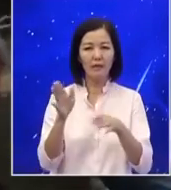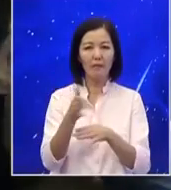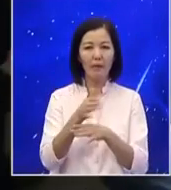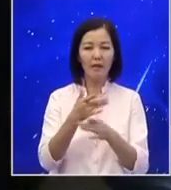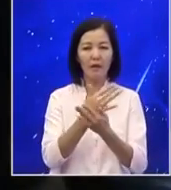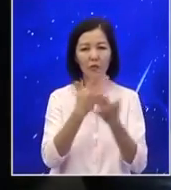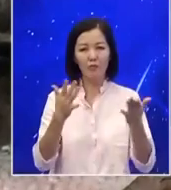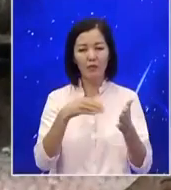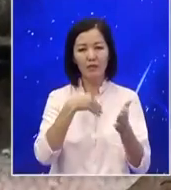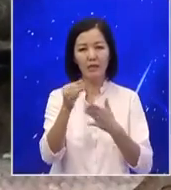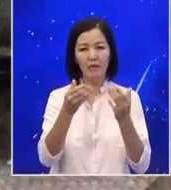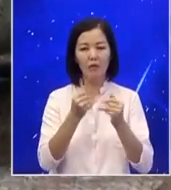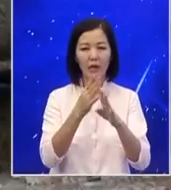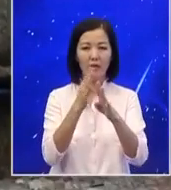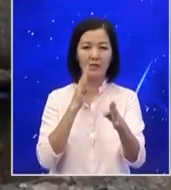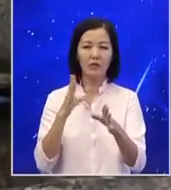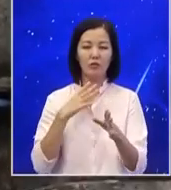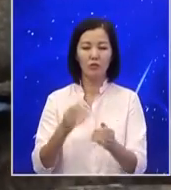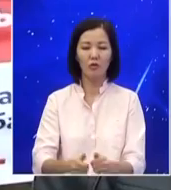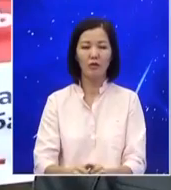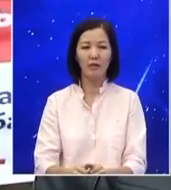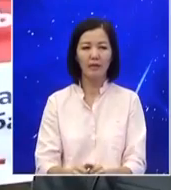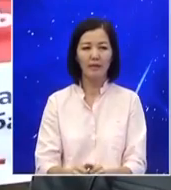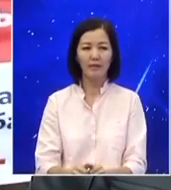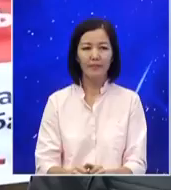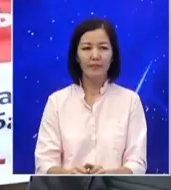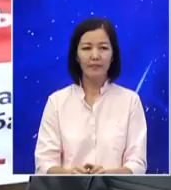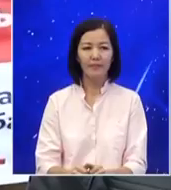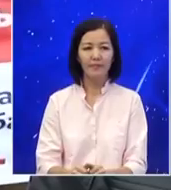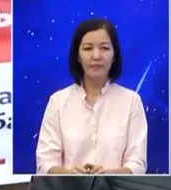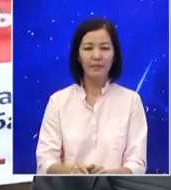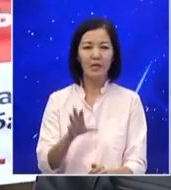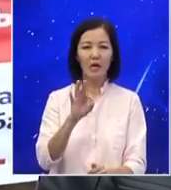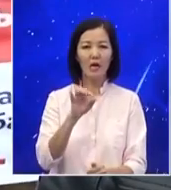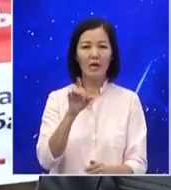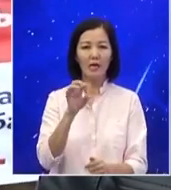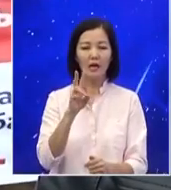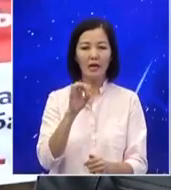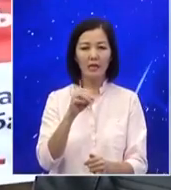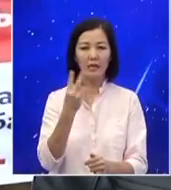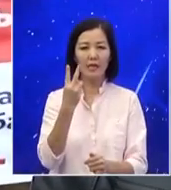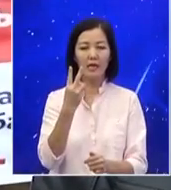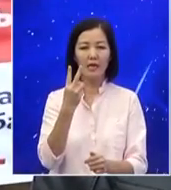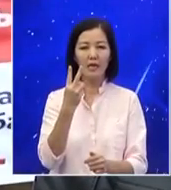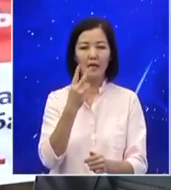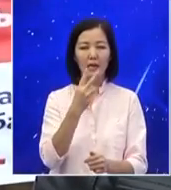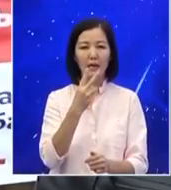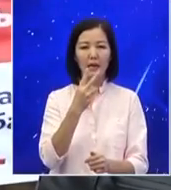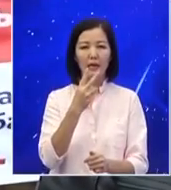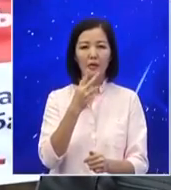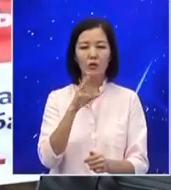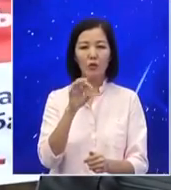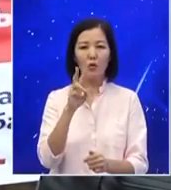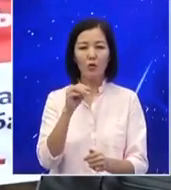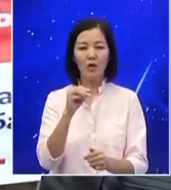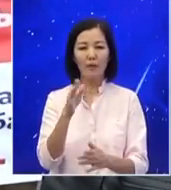алуға да халық ұзын сонар кезекке тұрды. Органик мекемесі келіп отыр, 2 тоннаға жуық өнімін алып келді. Ол